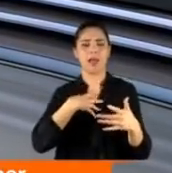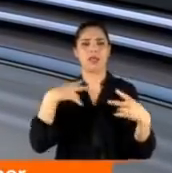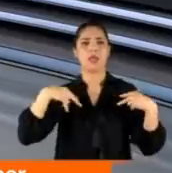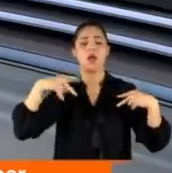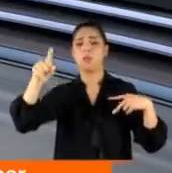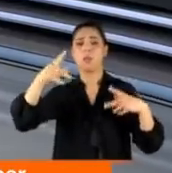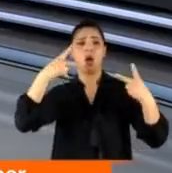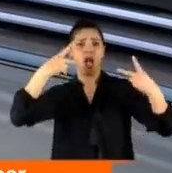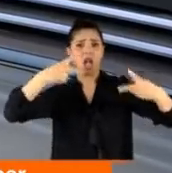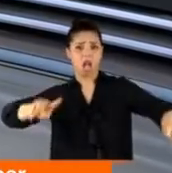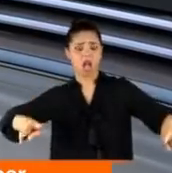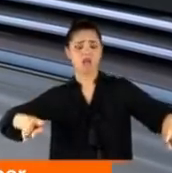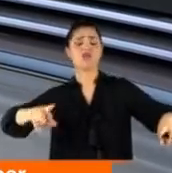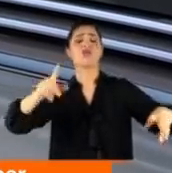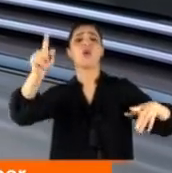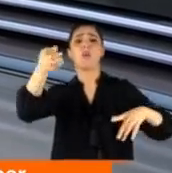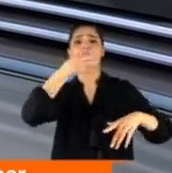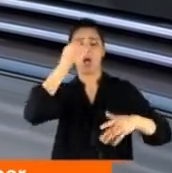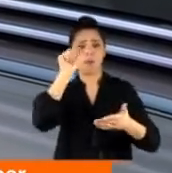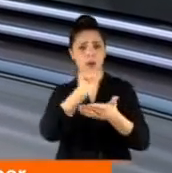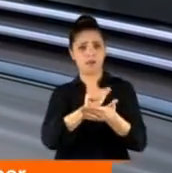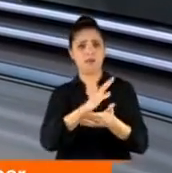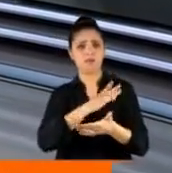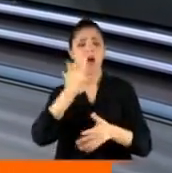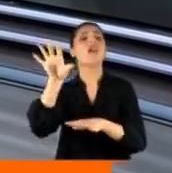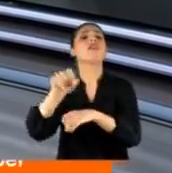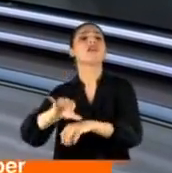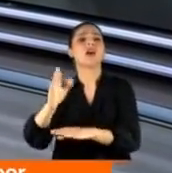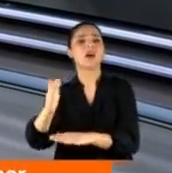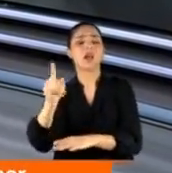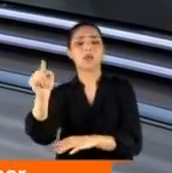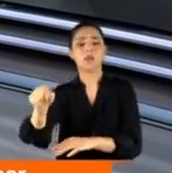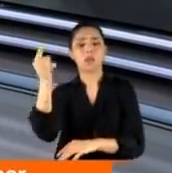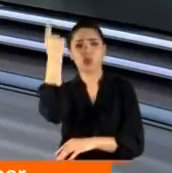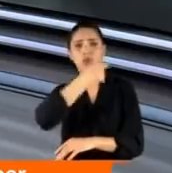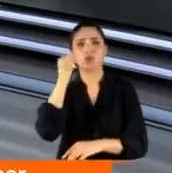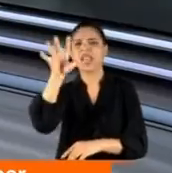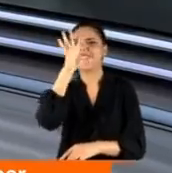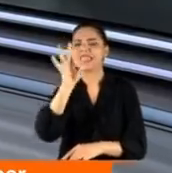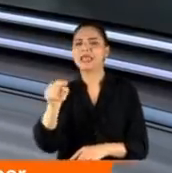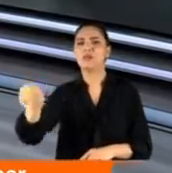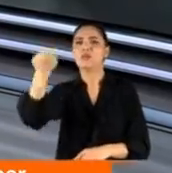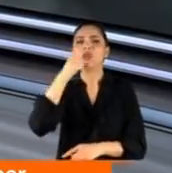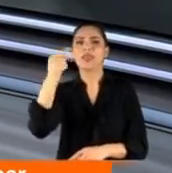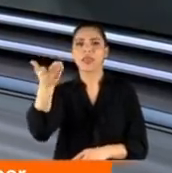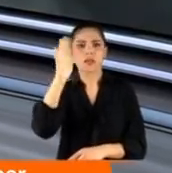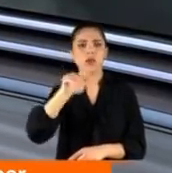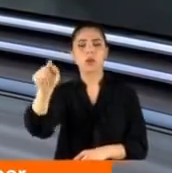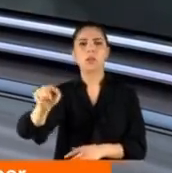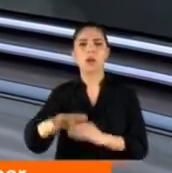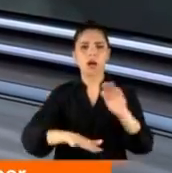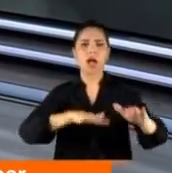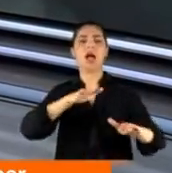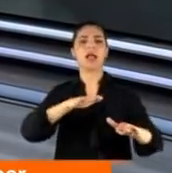bu kadar haber olmalarına rağmen hala yakalanmış değiller. O nedenle kim bunlar dedikten sonra belki bu soruyu bir adım